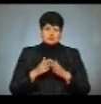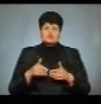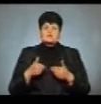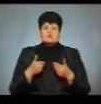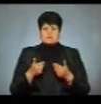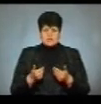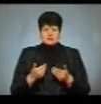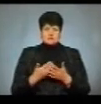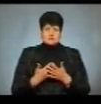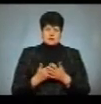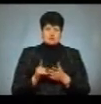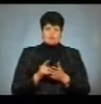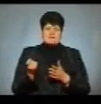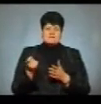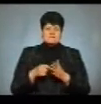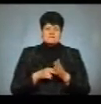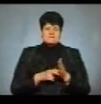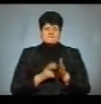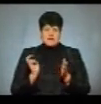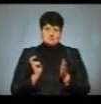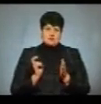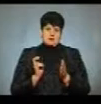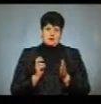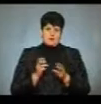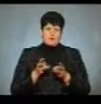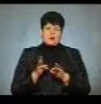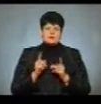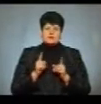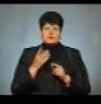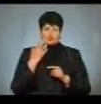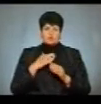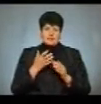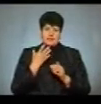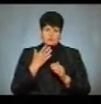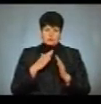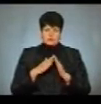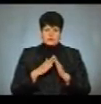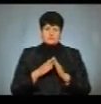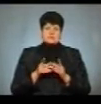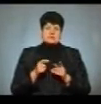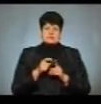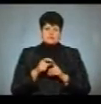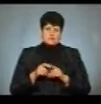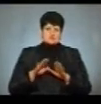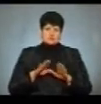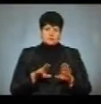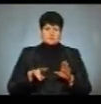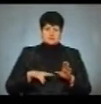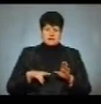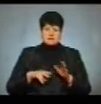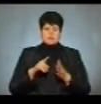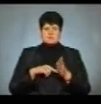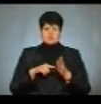щоб, наприклад, виключити навіть опалення, коли дуже тепло в будинку. За словами заступника директора державного міського